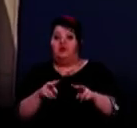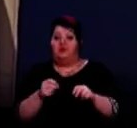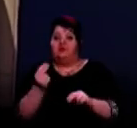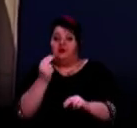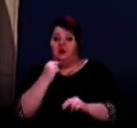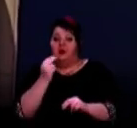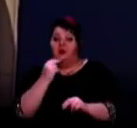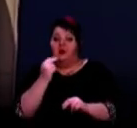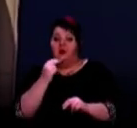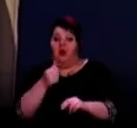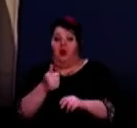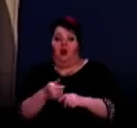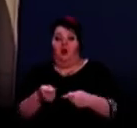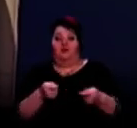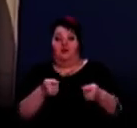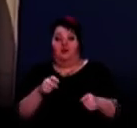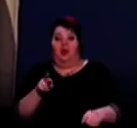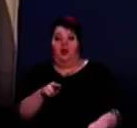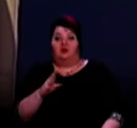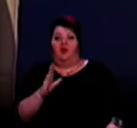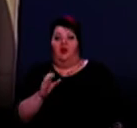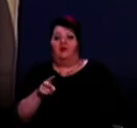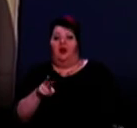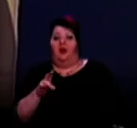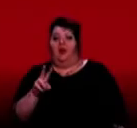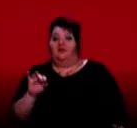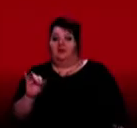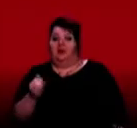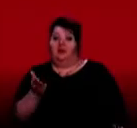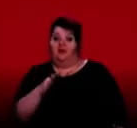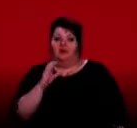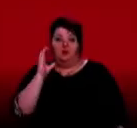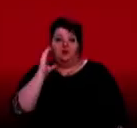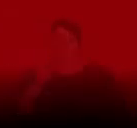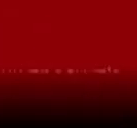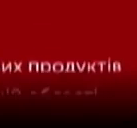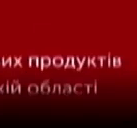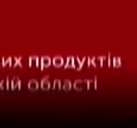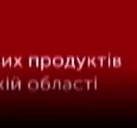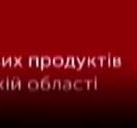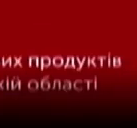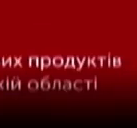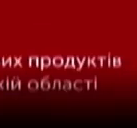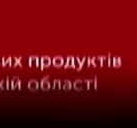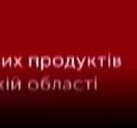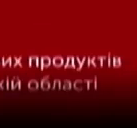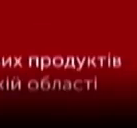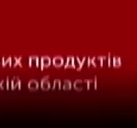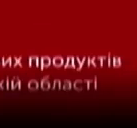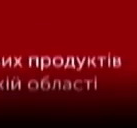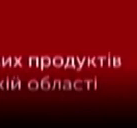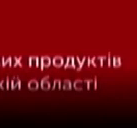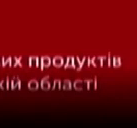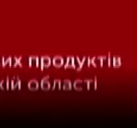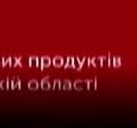Держпродспоживслужби Полтавської області Ярослав Валявський. Давайте послухаємо. перетворенки харчових продуктів по всій діяльності повинні